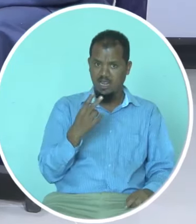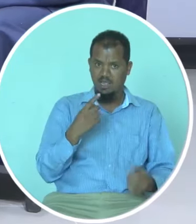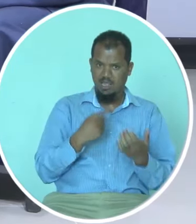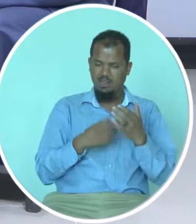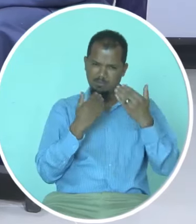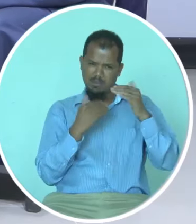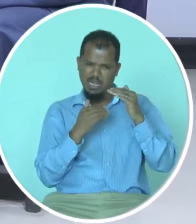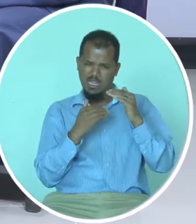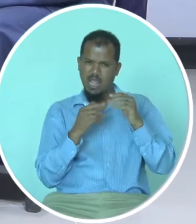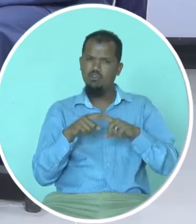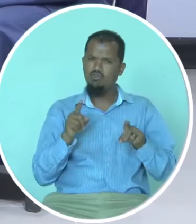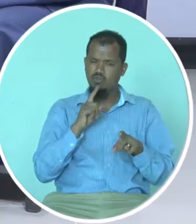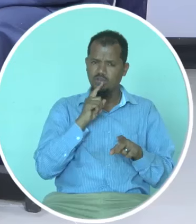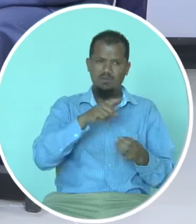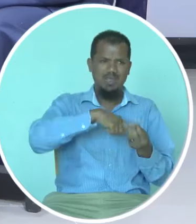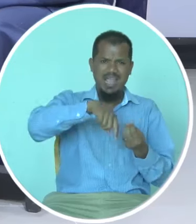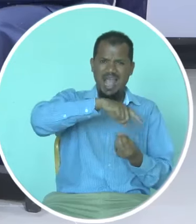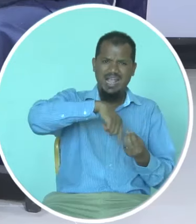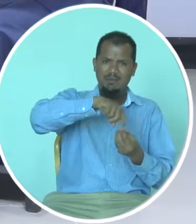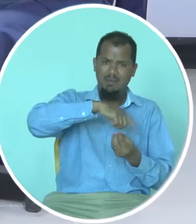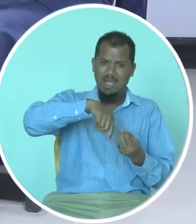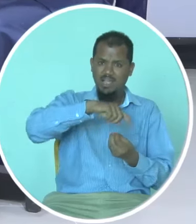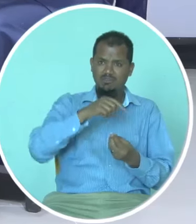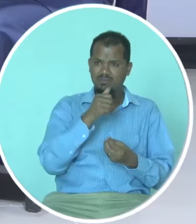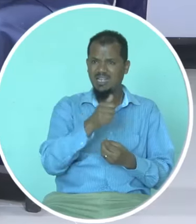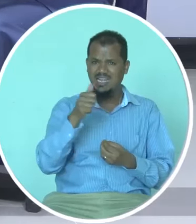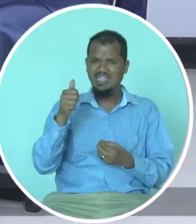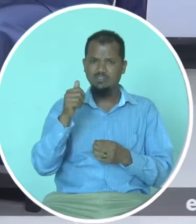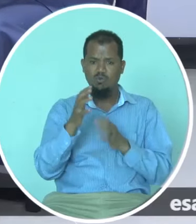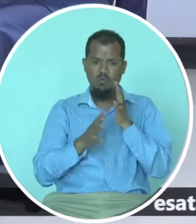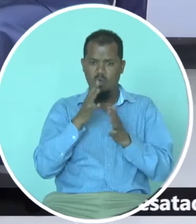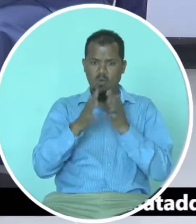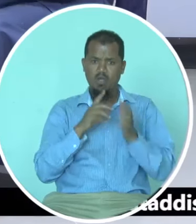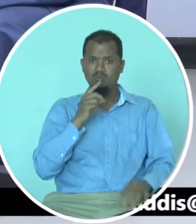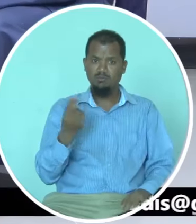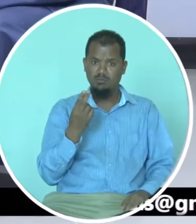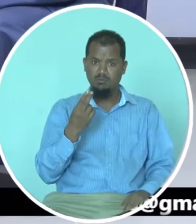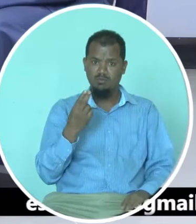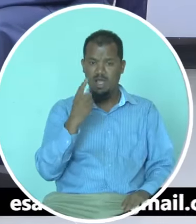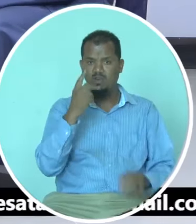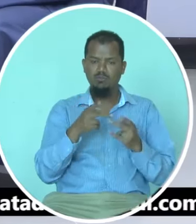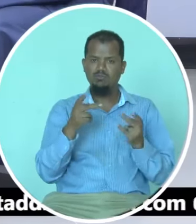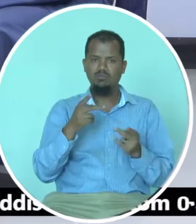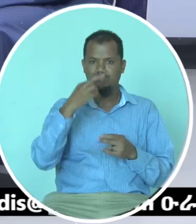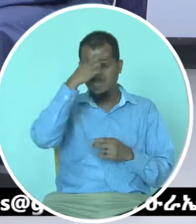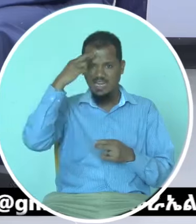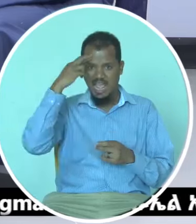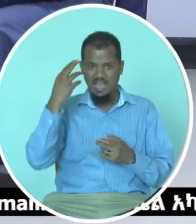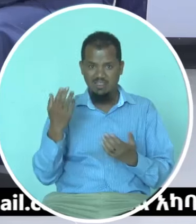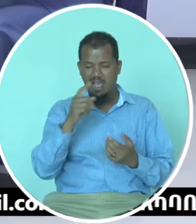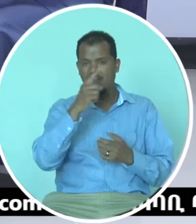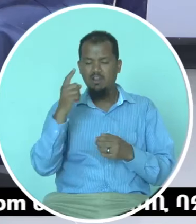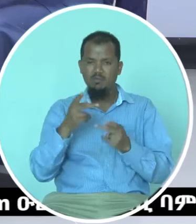ይሄን መጠነኛ ልዩነት ነው በየአካባቢያቸው የራሳቸው ቋንቋ ነው የሚጠቀሙት ምሳሌ አንዱ ቦታ ምክንያት